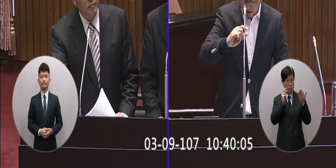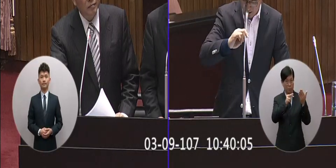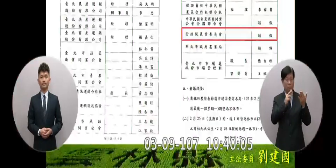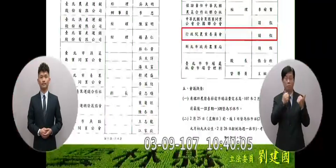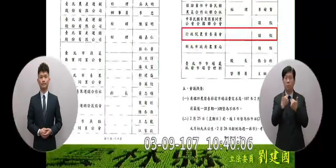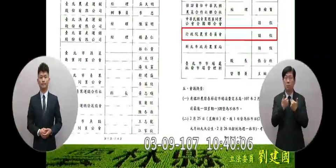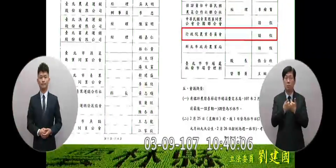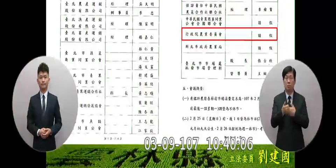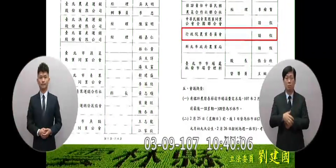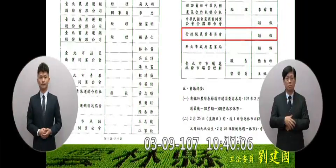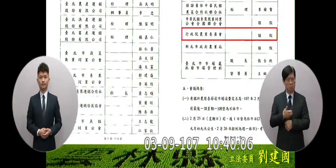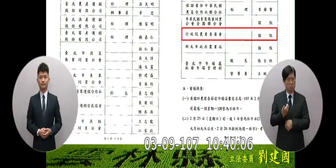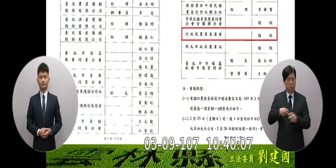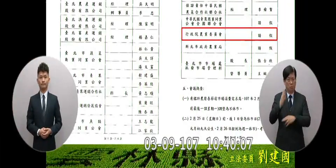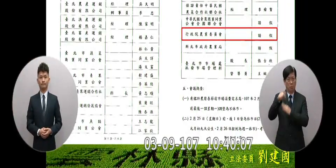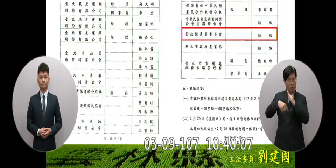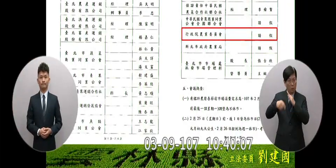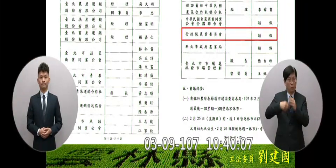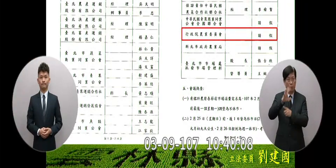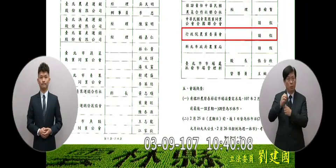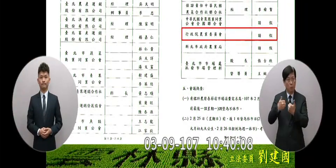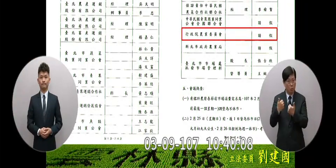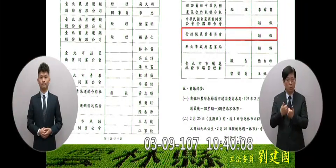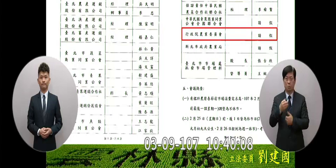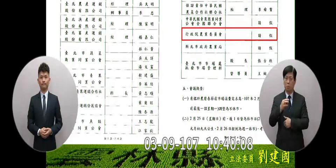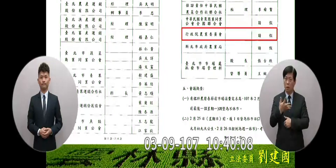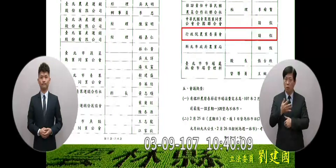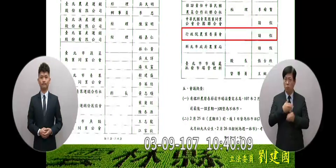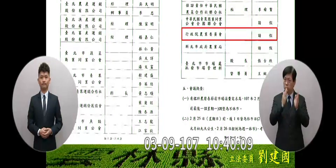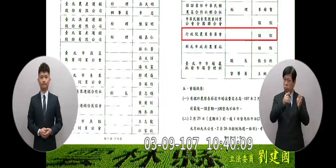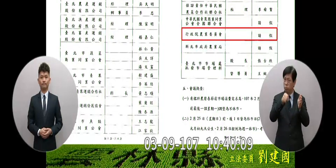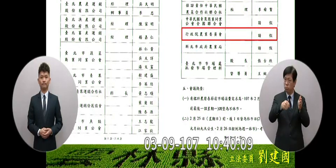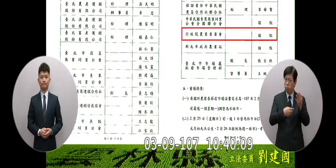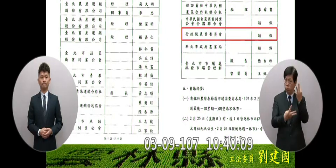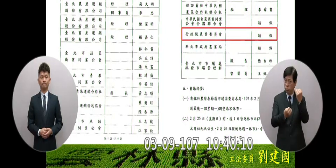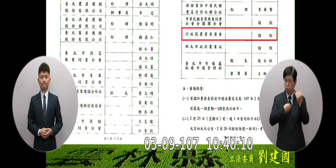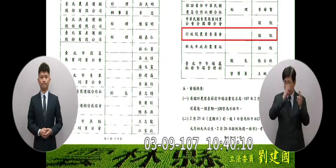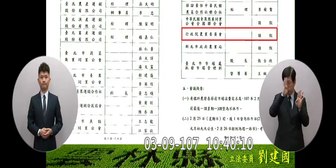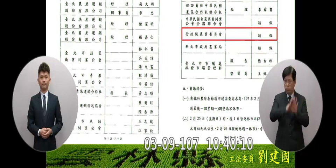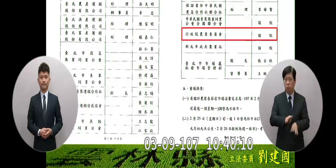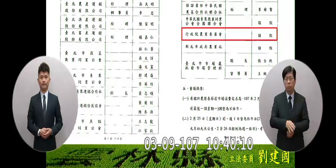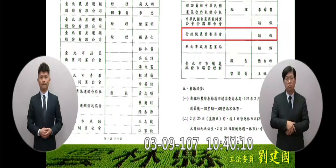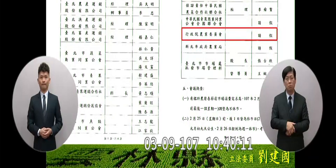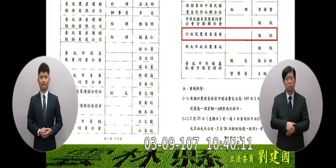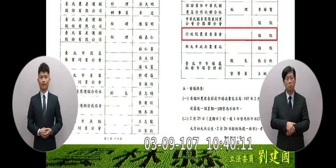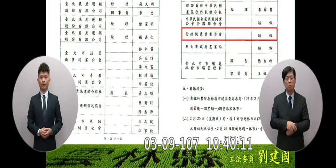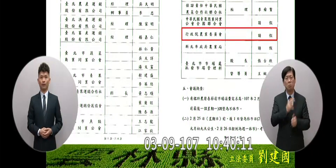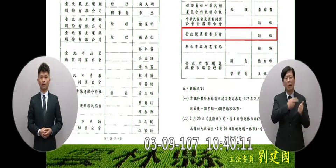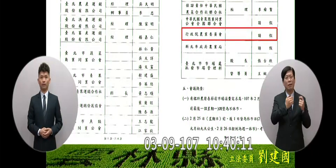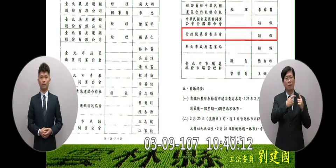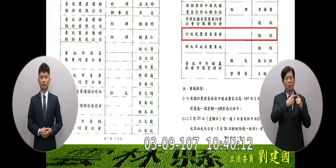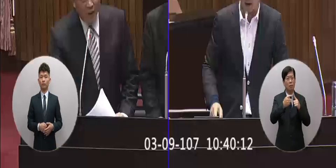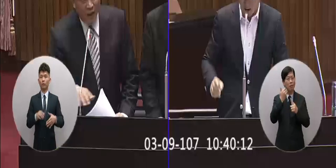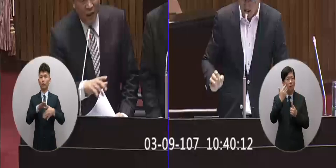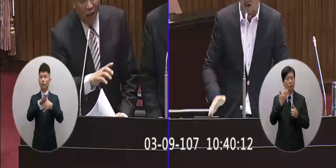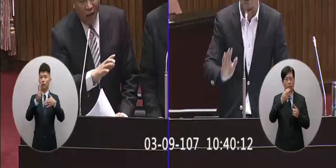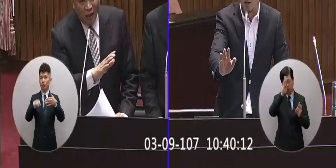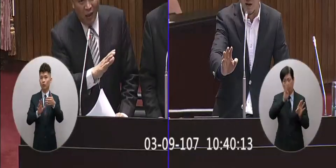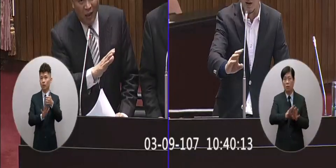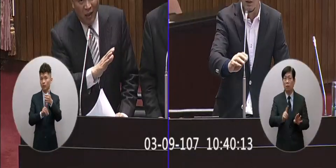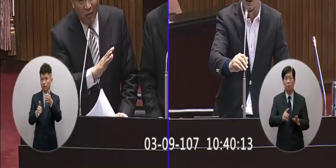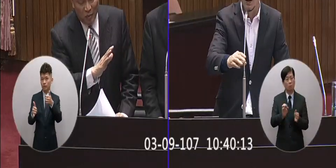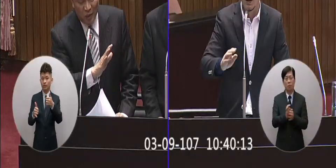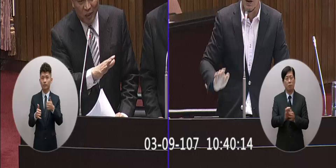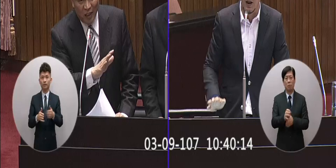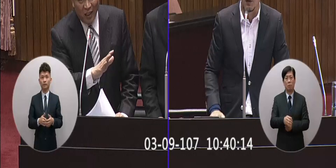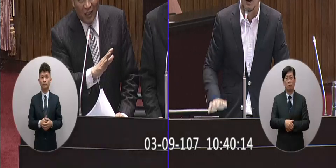开会。我不晓得行政院农委会为什么针对这一天要请假，这是派谁去的？为什么要请假？请假